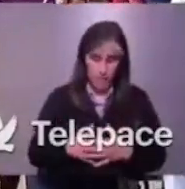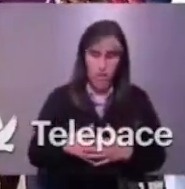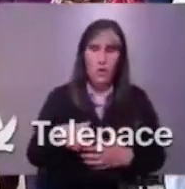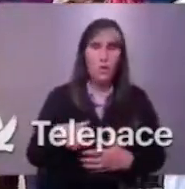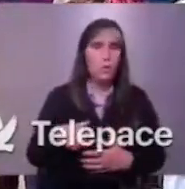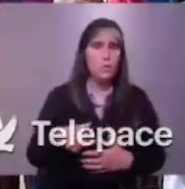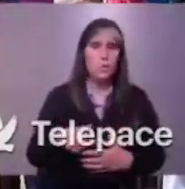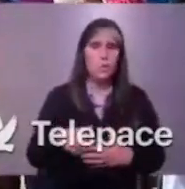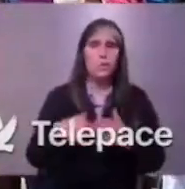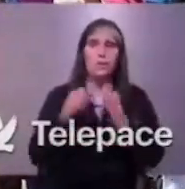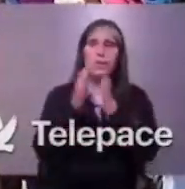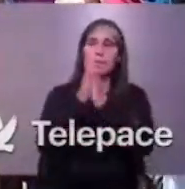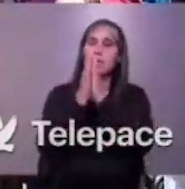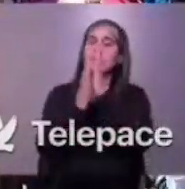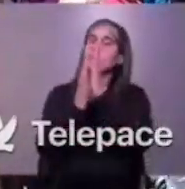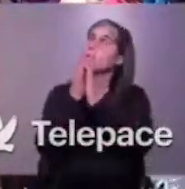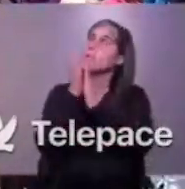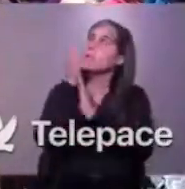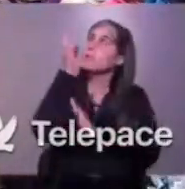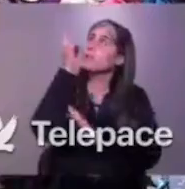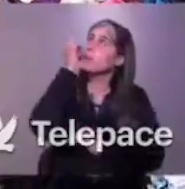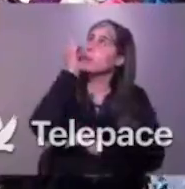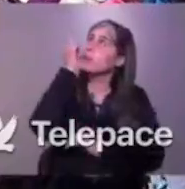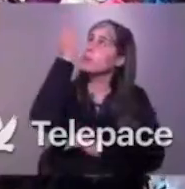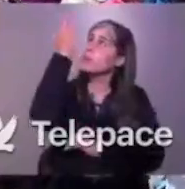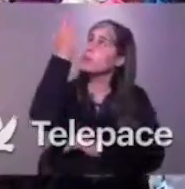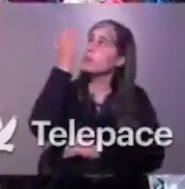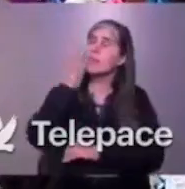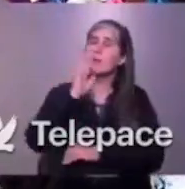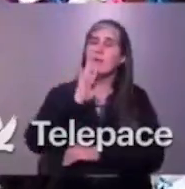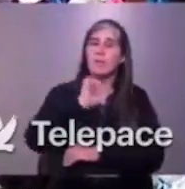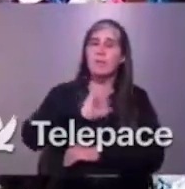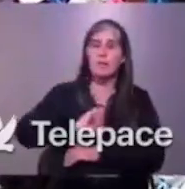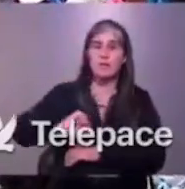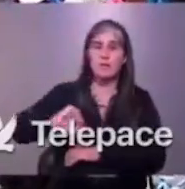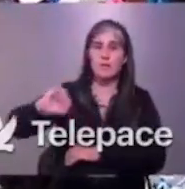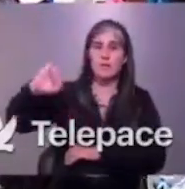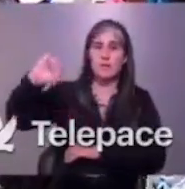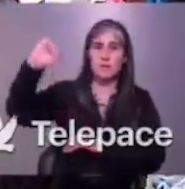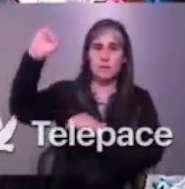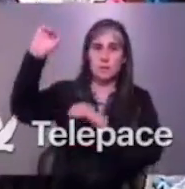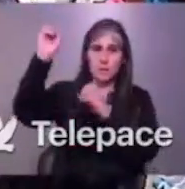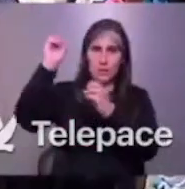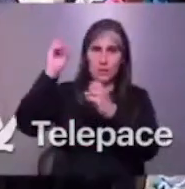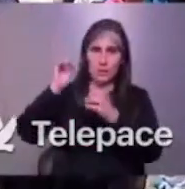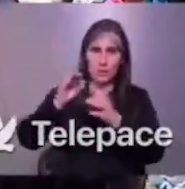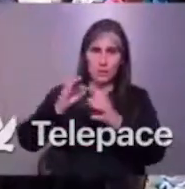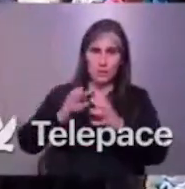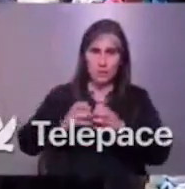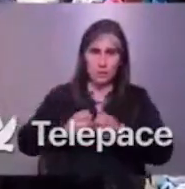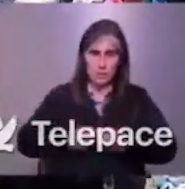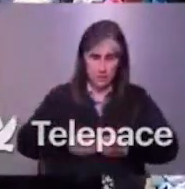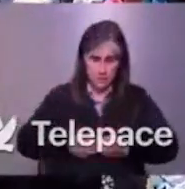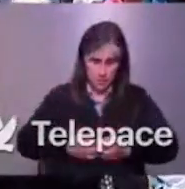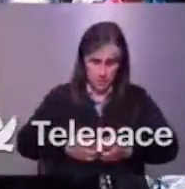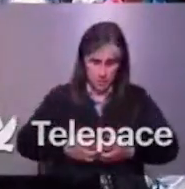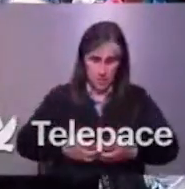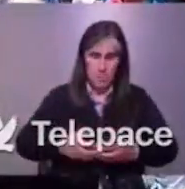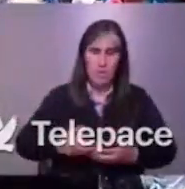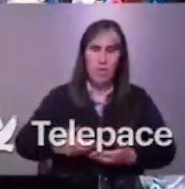Si sta concludendo questa Santa Messa che vedrà al termine